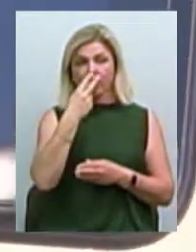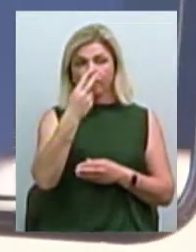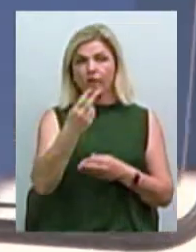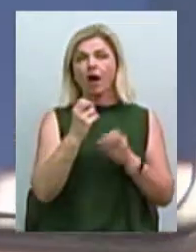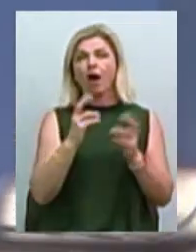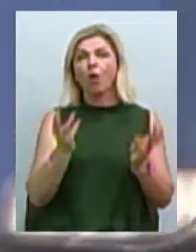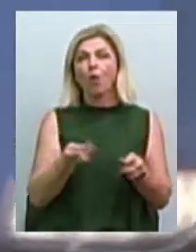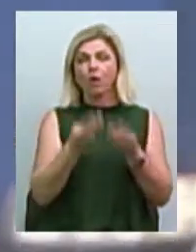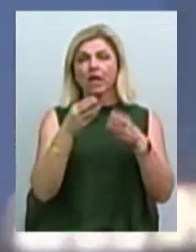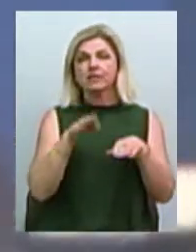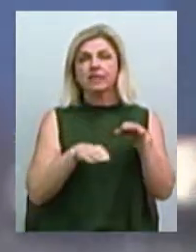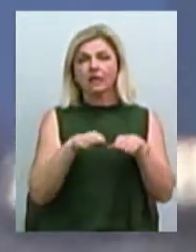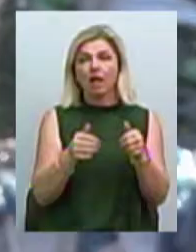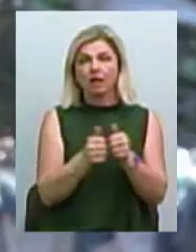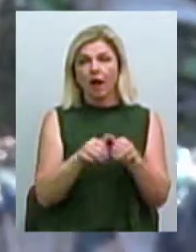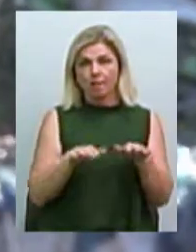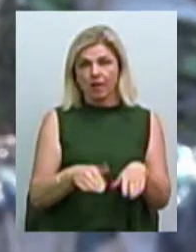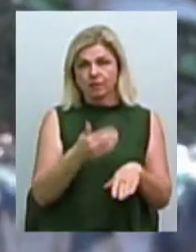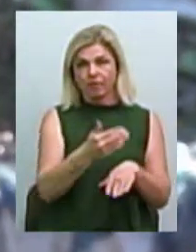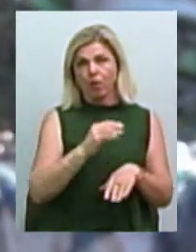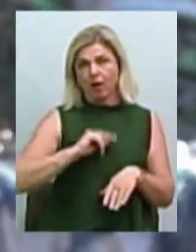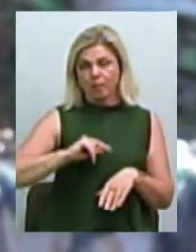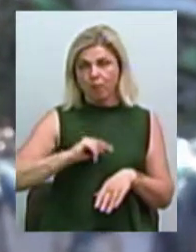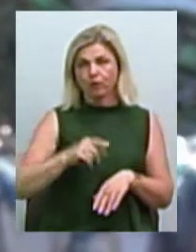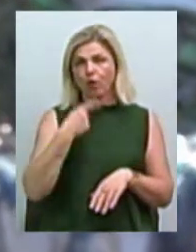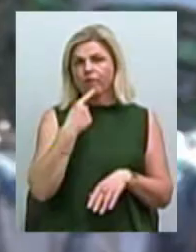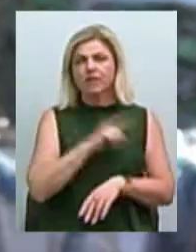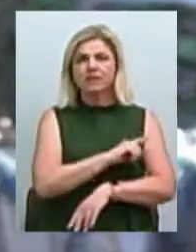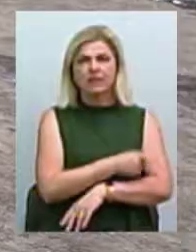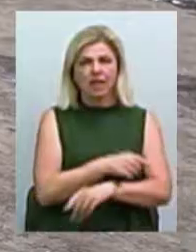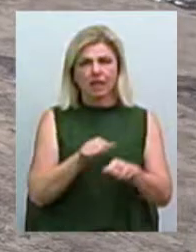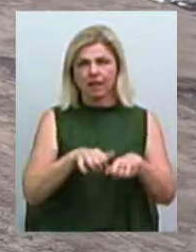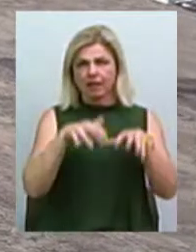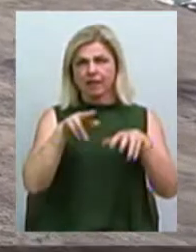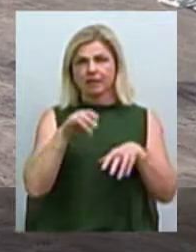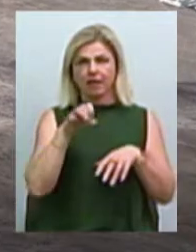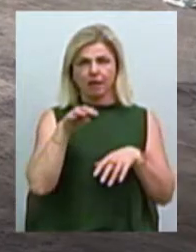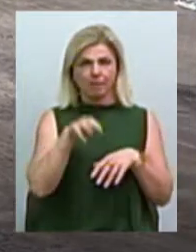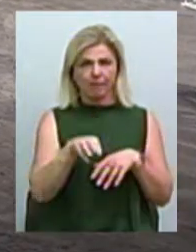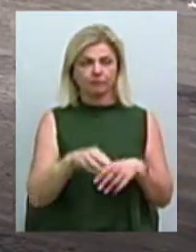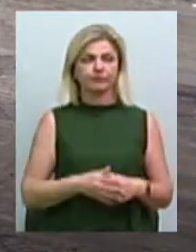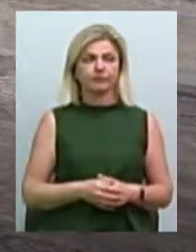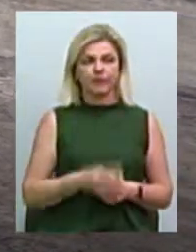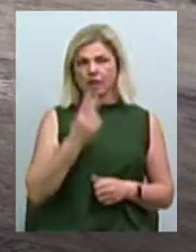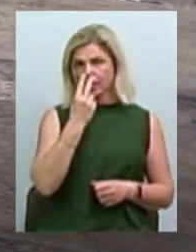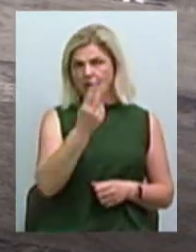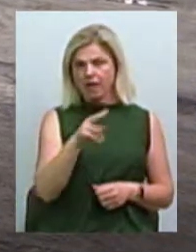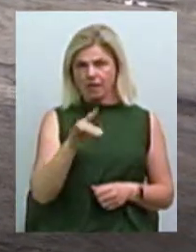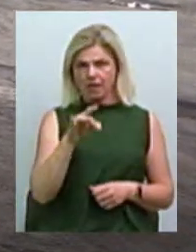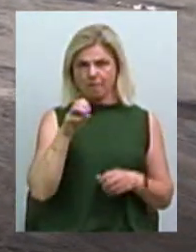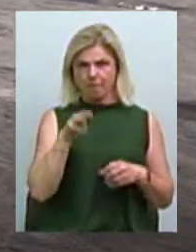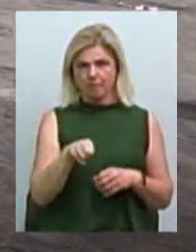горить склад поряд із місцем його роботи. Говорить, був сильний дим. Смотрю, дим. Дивлюся,